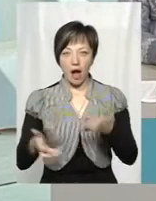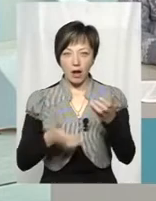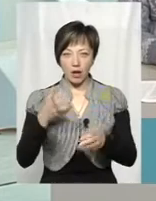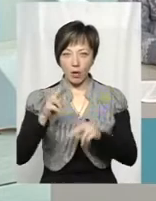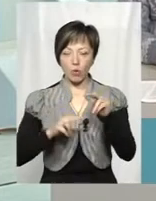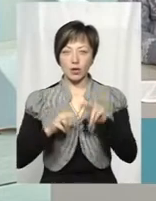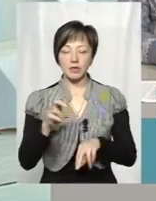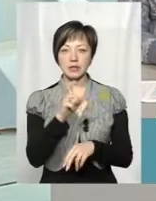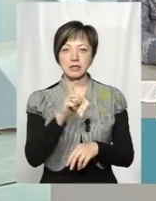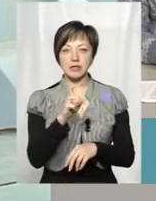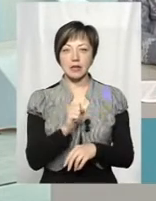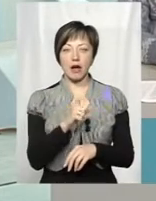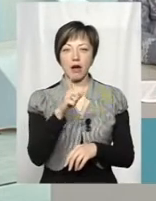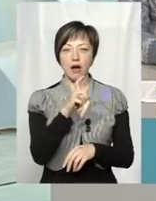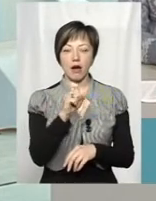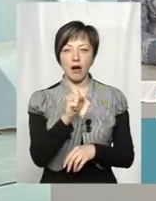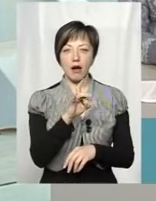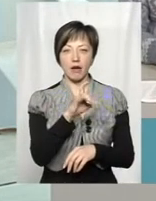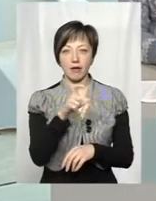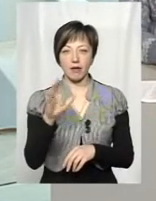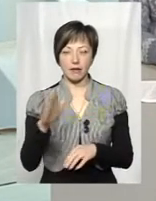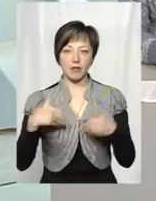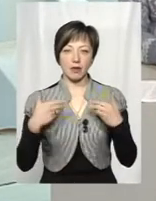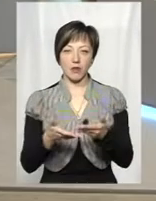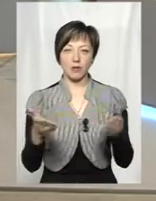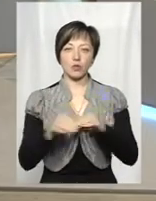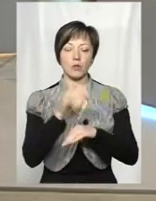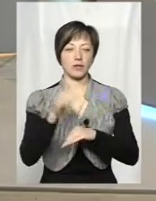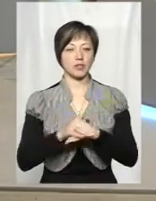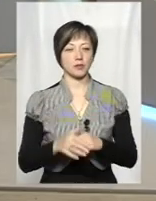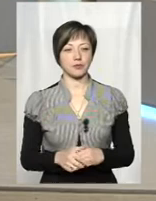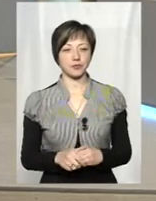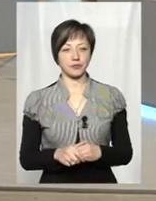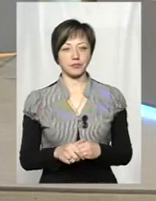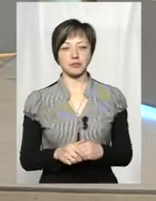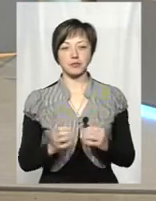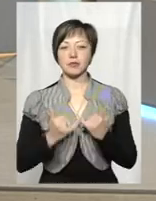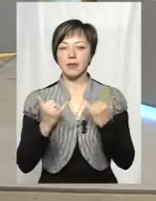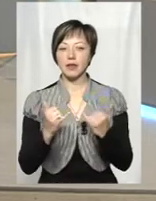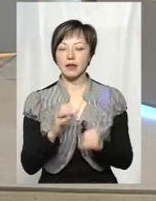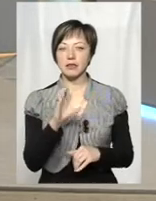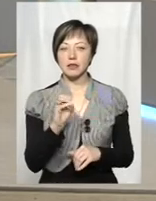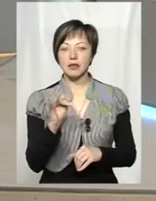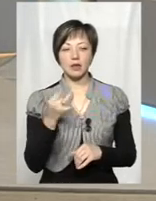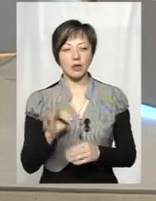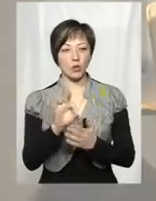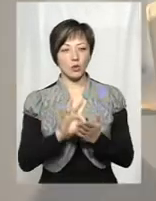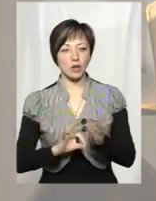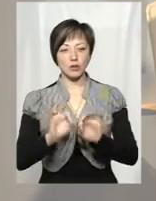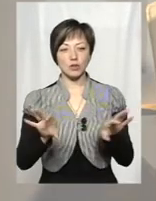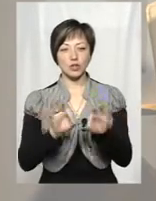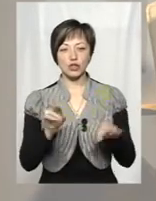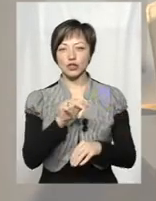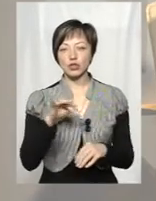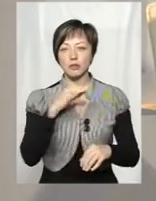Володимиром Захар'євим. Вітаю вас, панове. Доброго вечора. Доброго вечора. Пане Сергію, одразу окресліть нам, чи